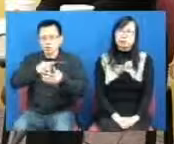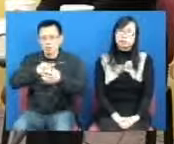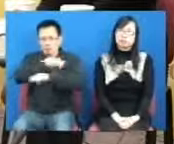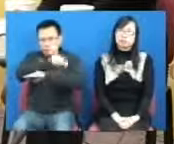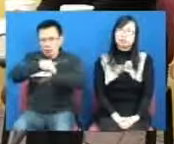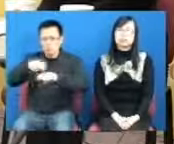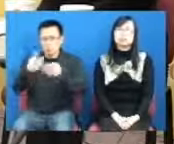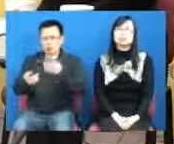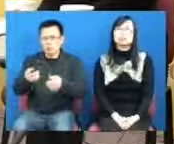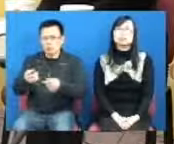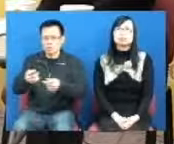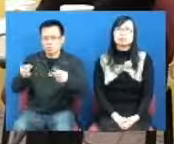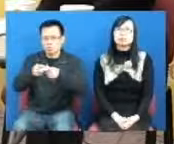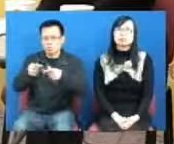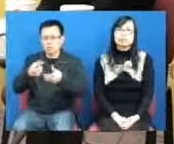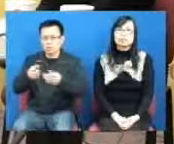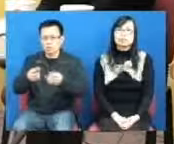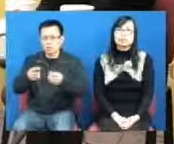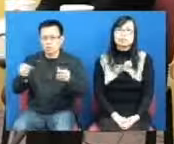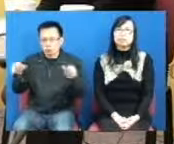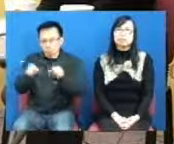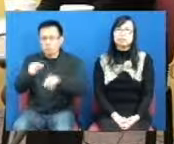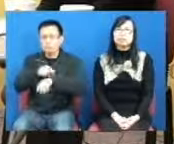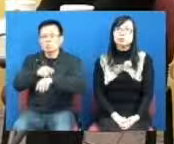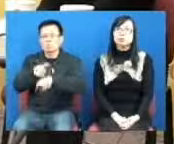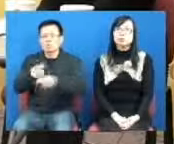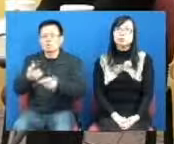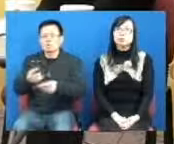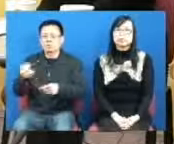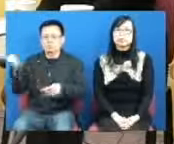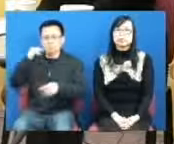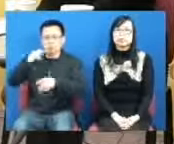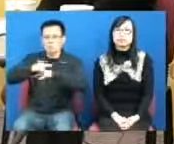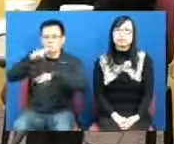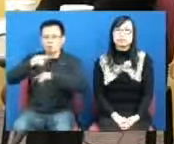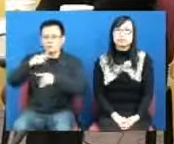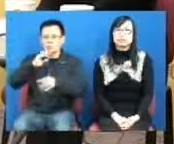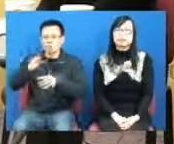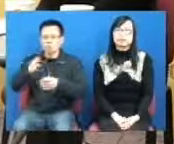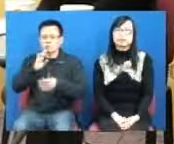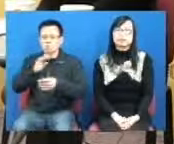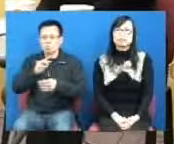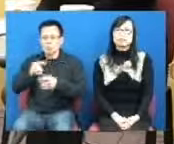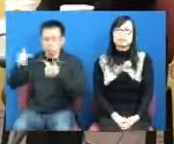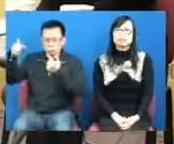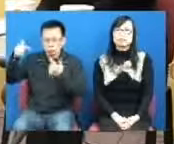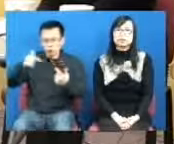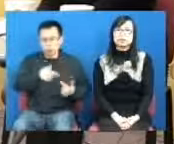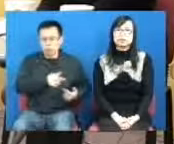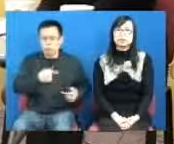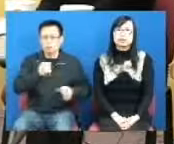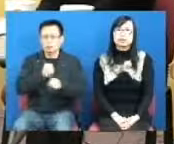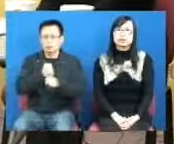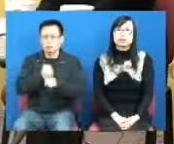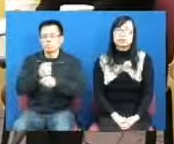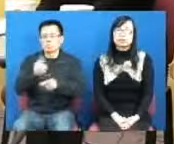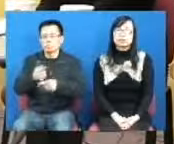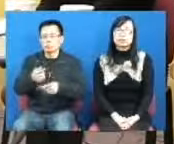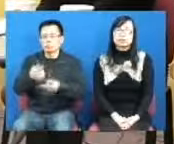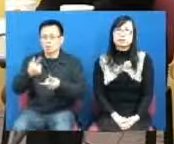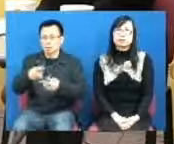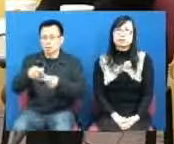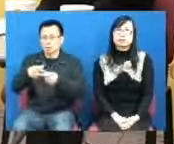可能公司不會做得長的通常他們會拿NPF如果他們打算是中生職業的話通常他們就會選擇Aso因為那個就是我們